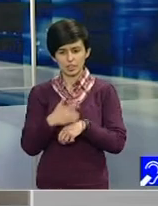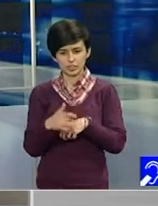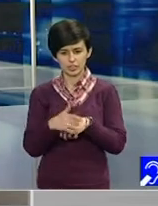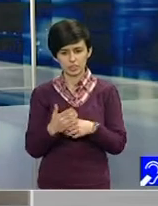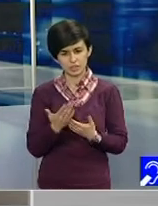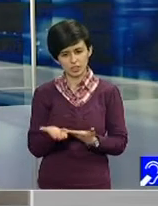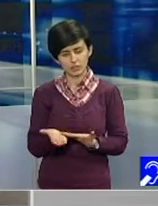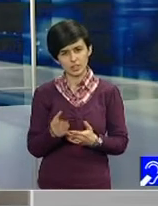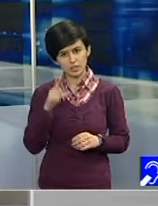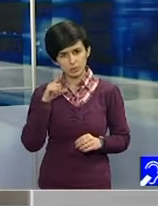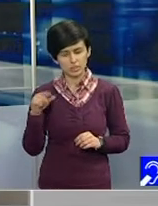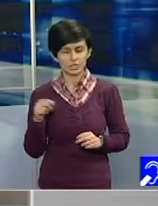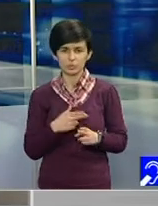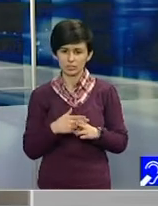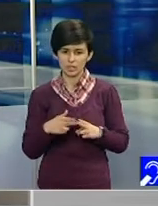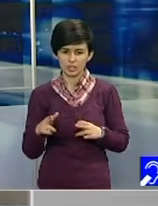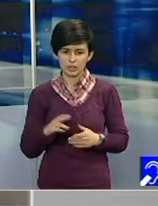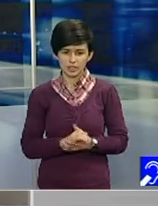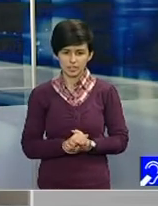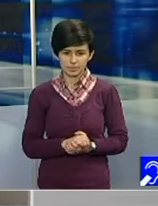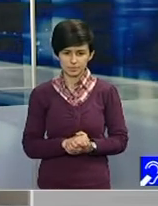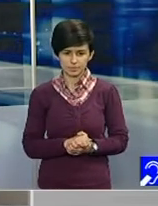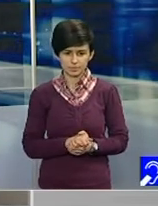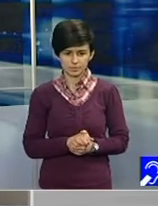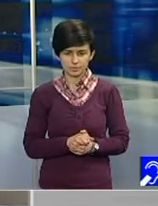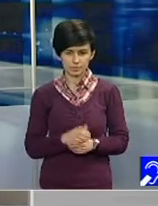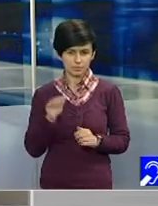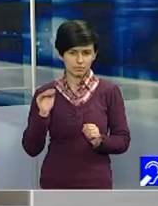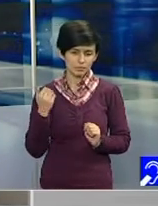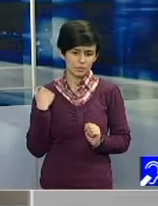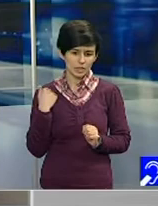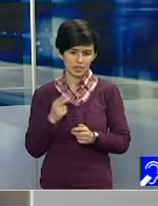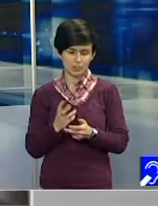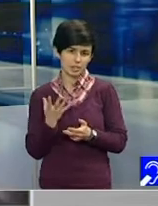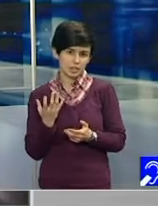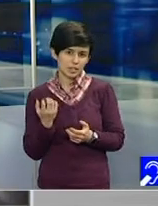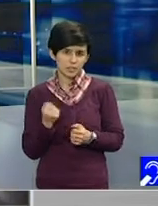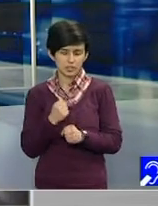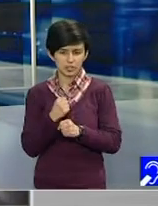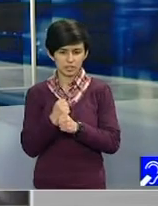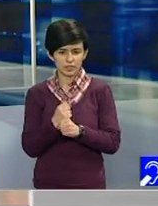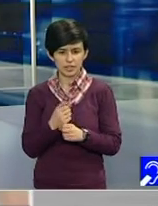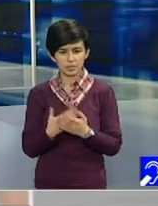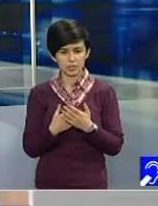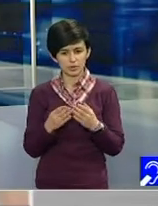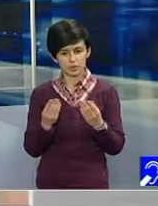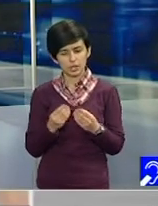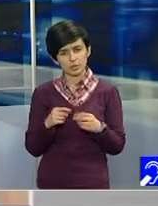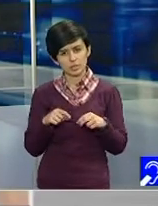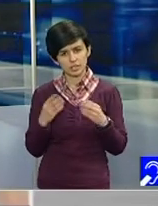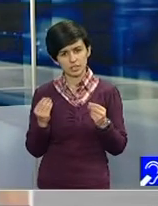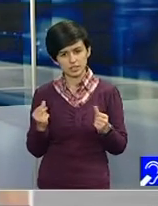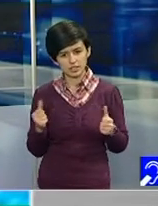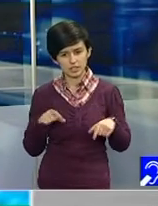răspuns cât mai corect. De exemplu, mă întreabă cum să aibă un stil de viață sănătos, ce mâncam în timpul tratamentului, ce anume mâncam când îmi era